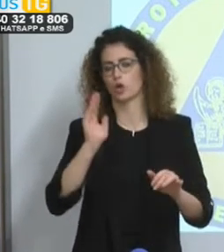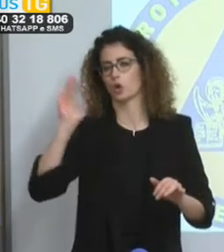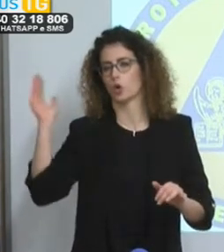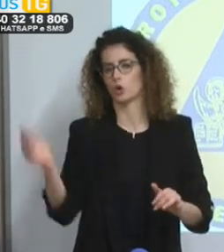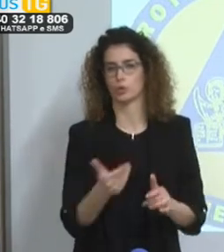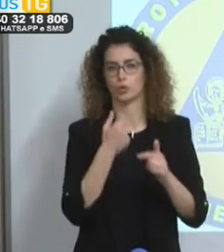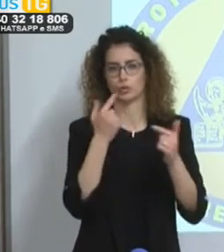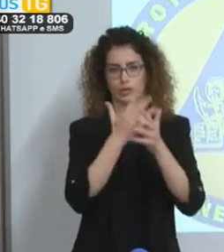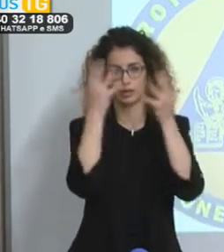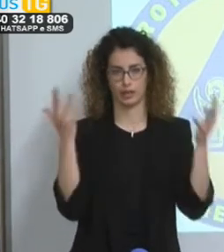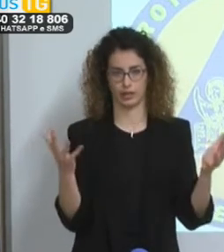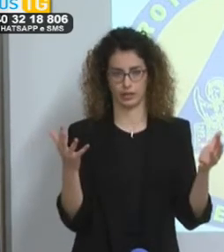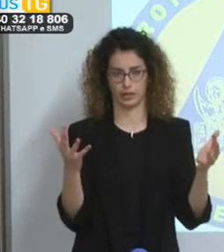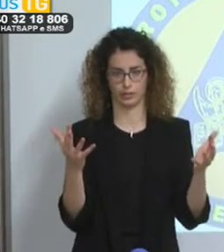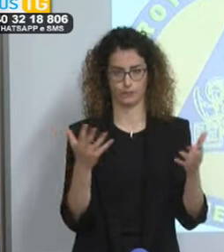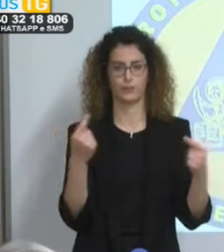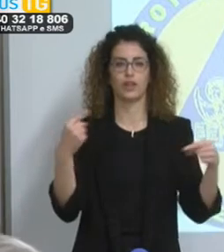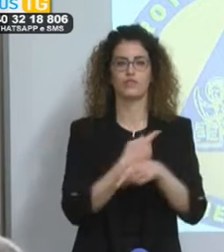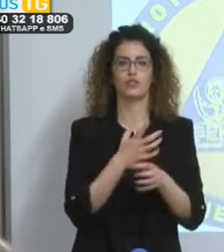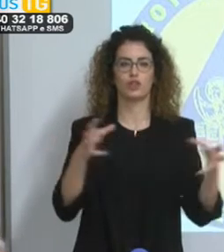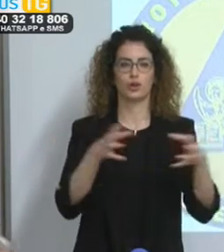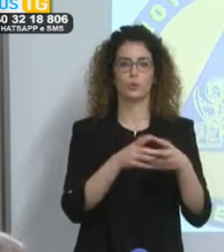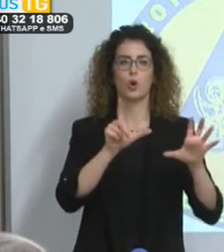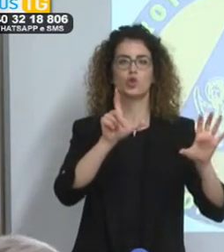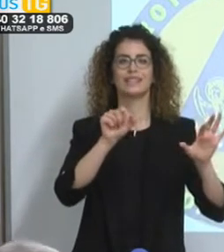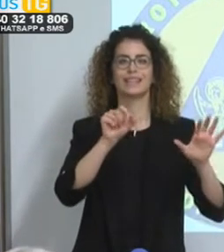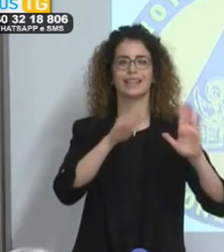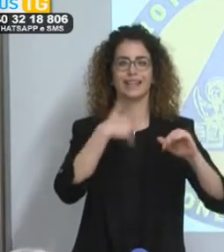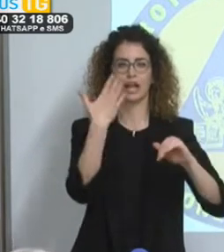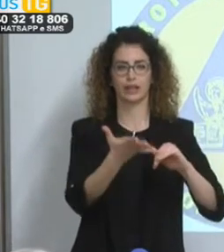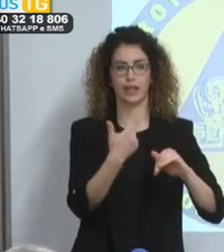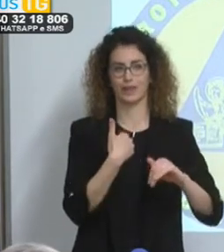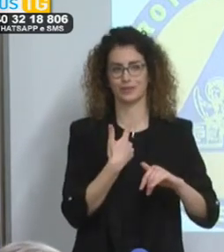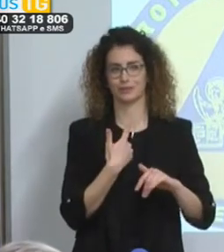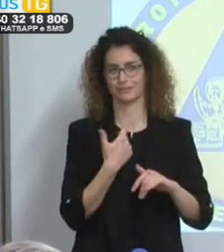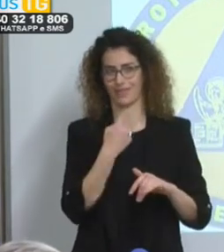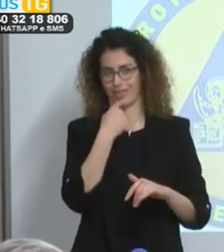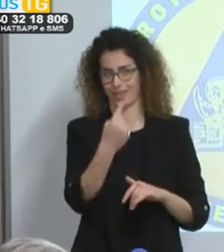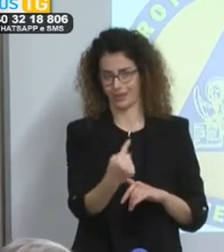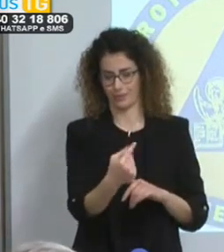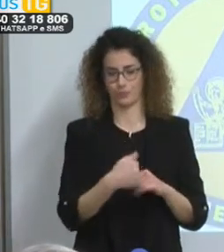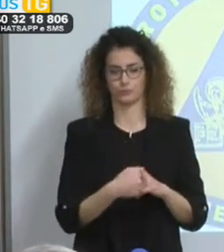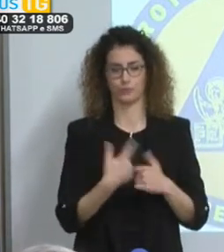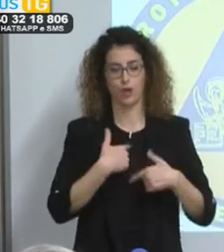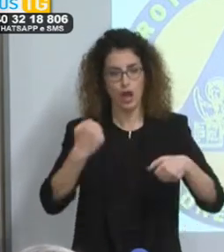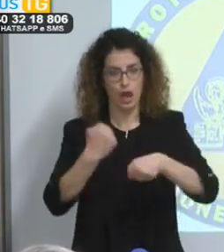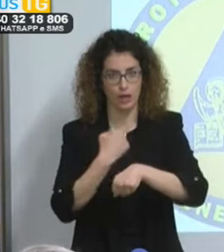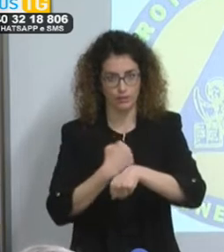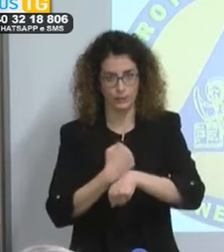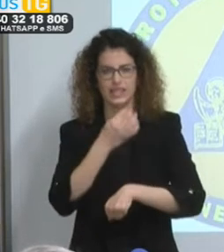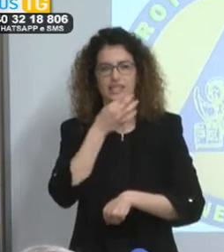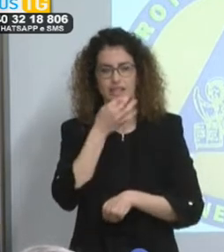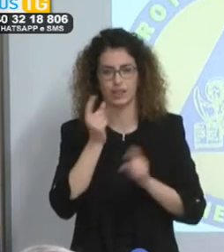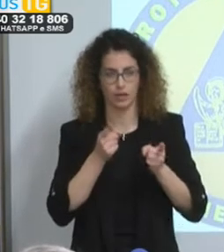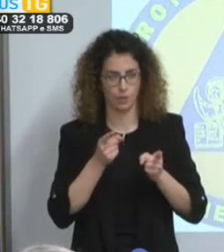che mano tutte le direzioni. Per gli over 70, vi do un'altra anticipazione, stiamo lavorando, il che vuol dire che finché non vi